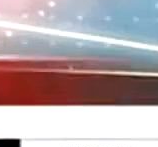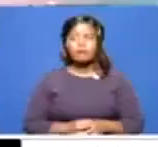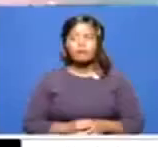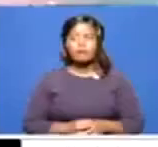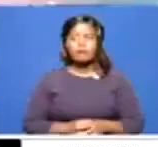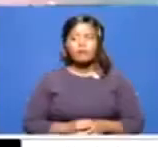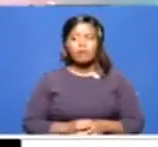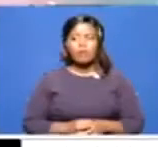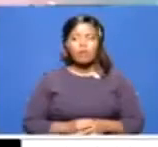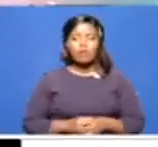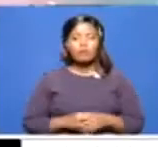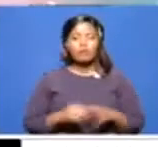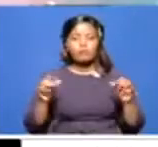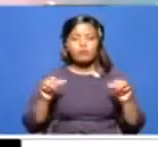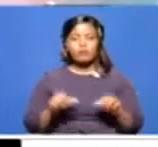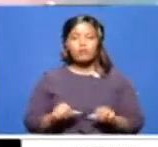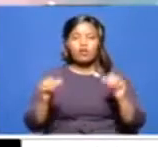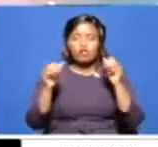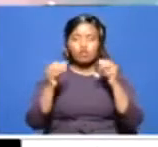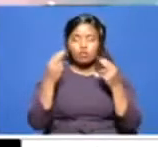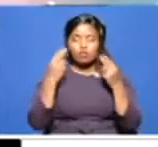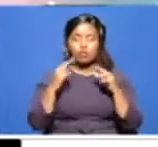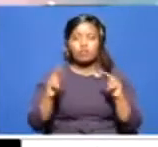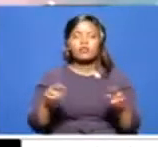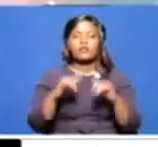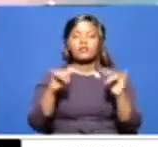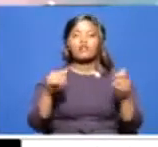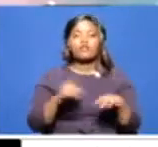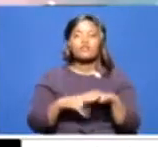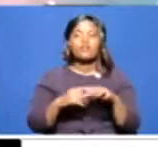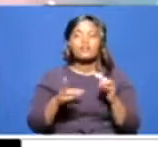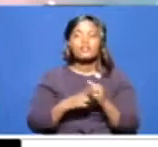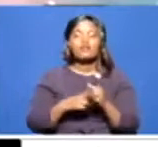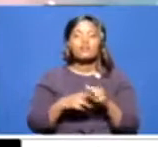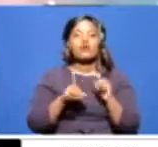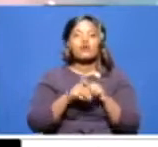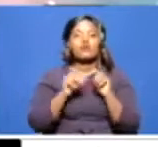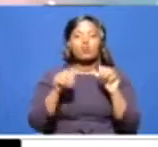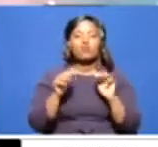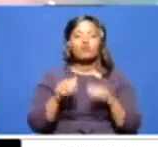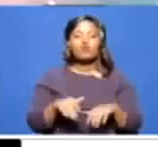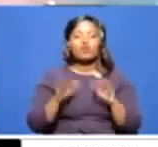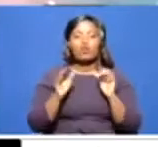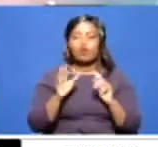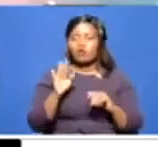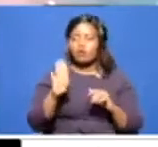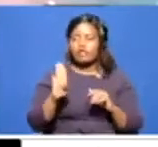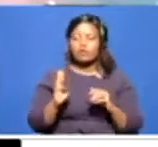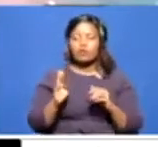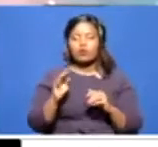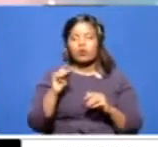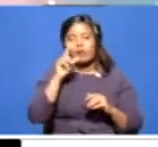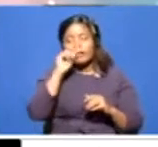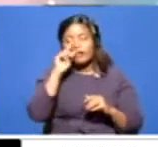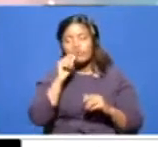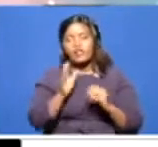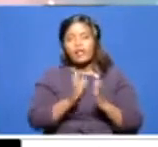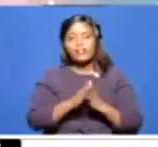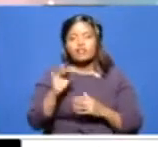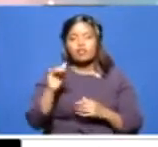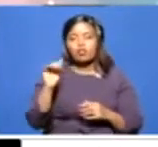Na mtazamaji unaendelea kutazama Darubini ya Channel 1. Kumbuka unaweza kutupata mbashara pale Facebook, Twitter na YouTube at KBC Channel 1, at